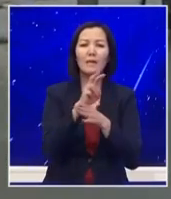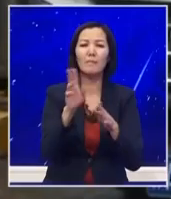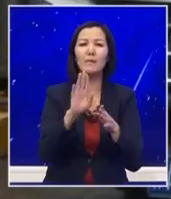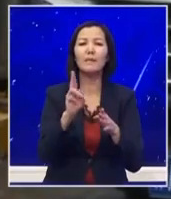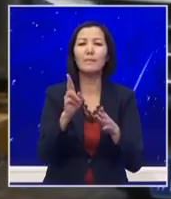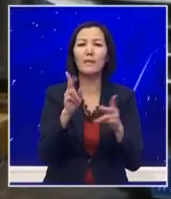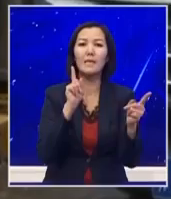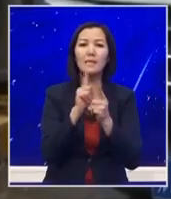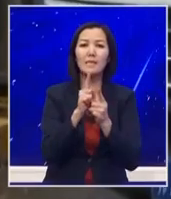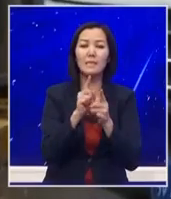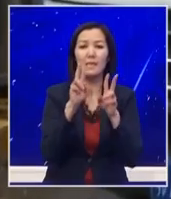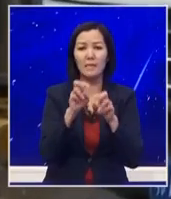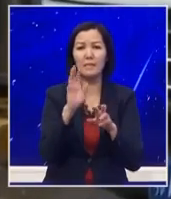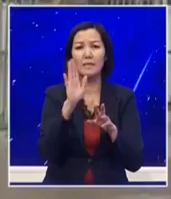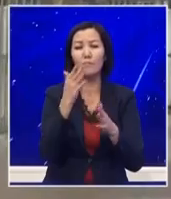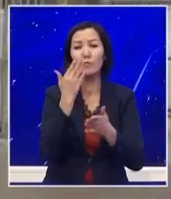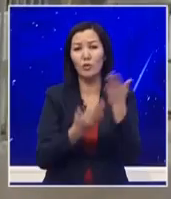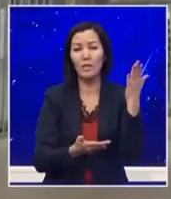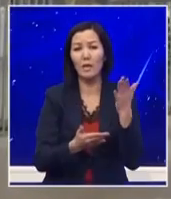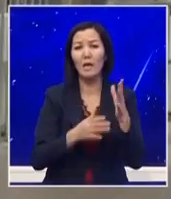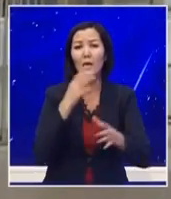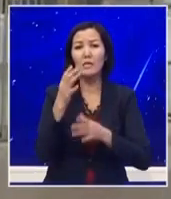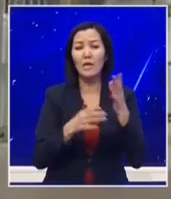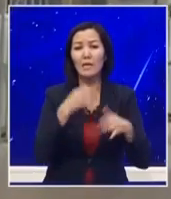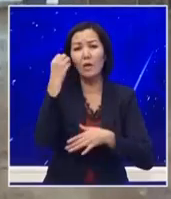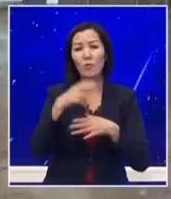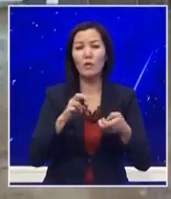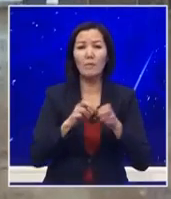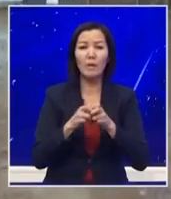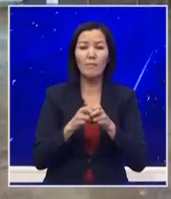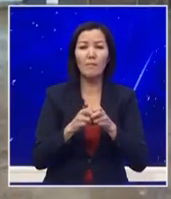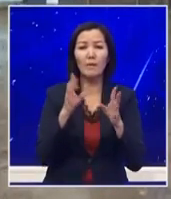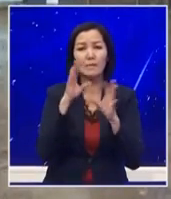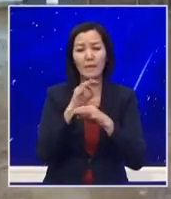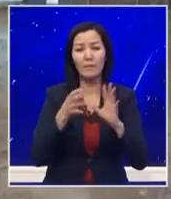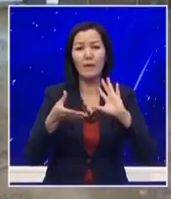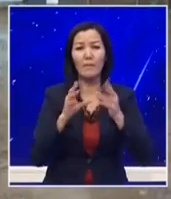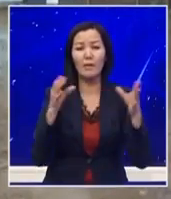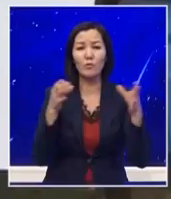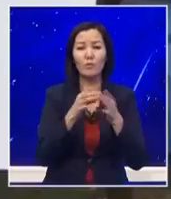кімдермен тілдескенін анықтайтын болады. Бұл бар жаһанға ортақ мәселе болғандықтан сараптама